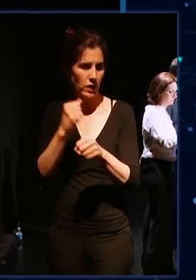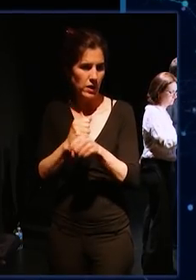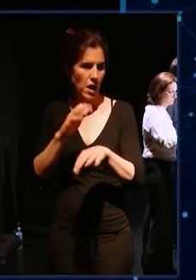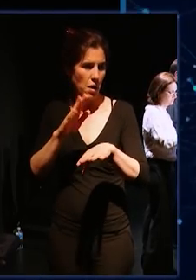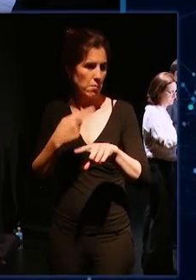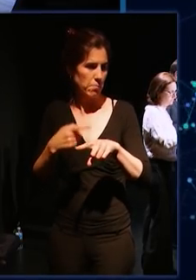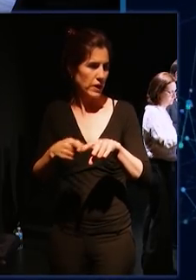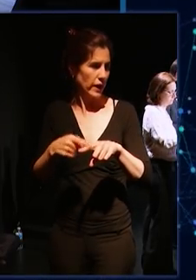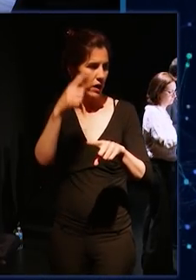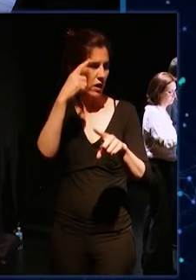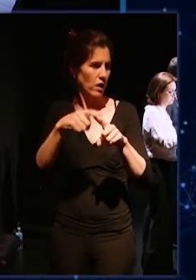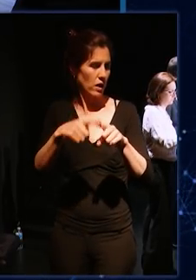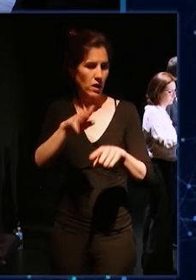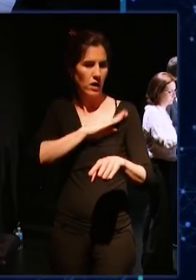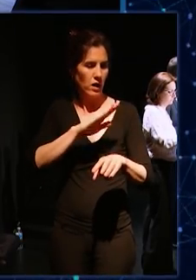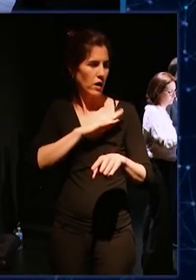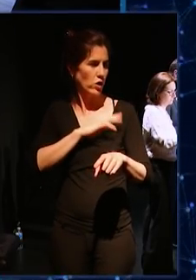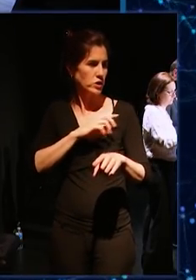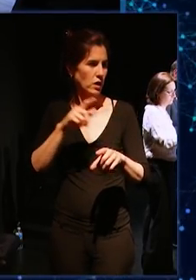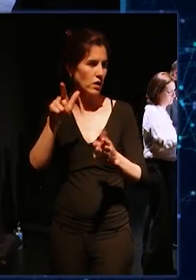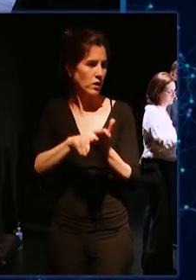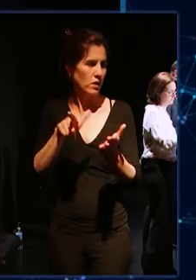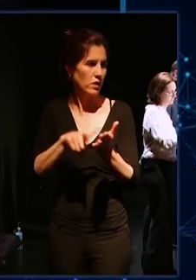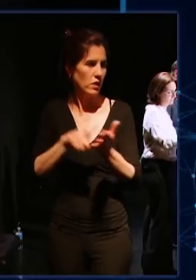tot. Molt bé, moltes gràcies.